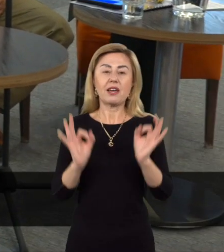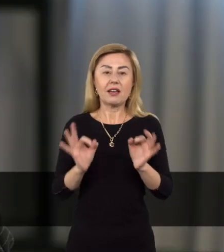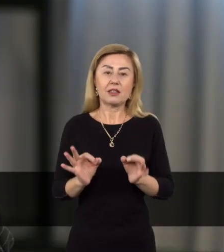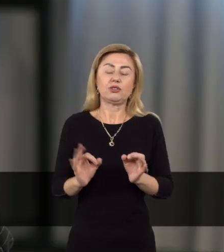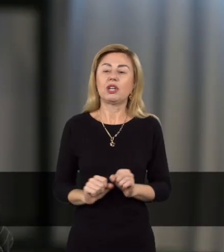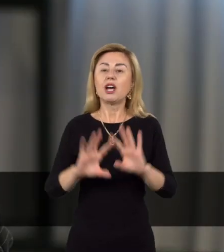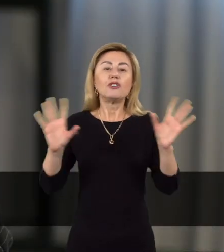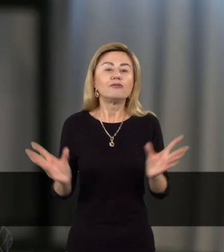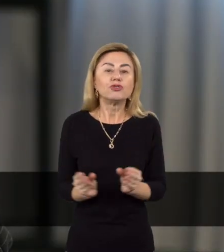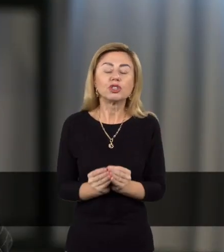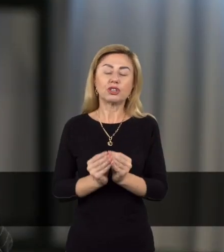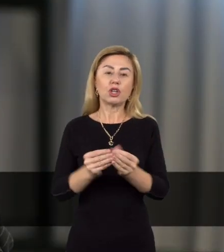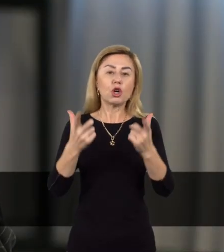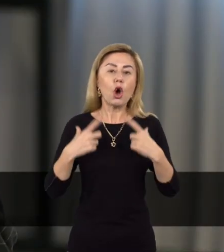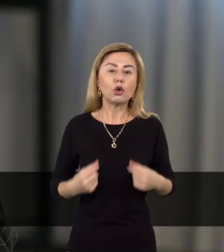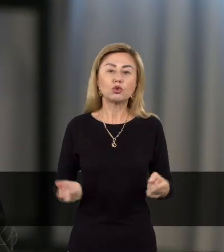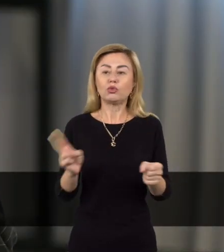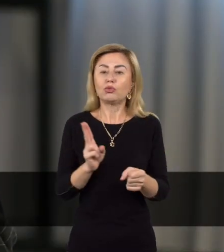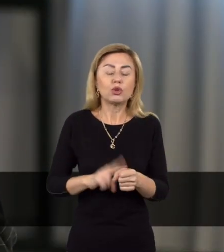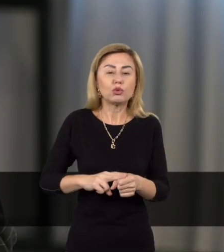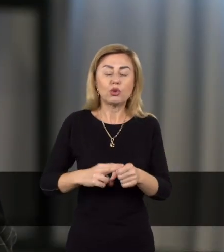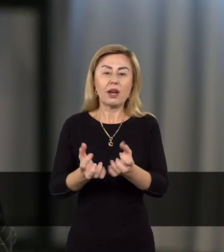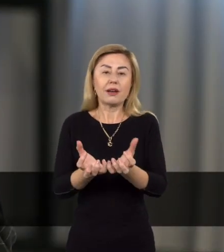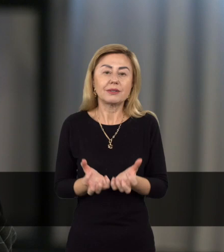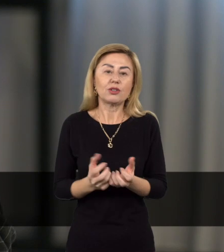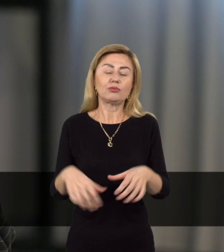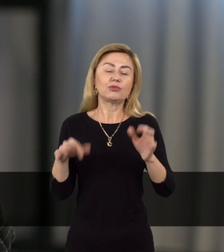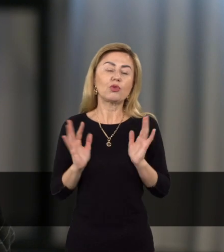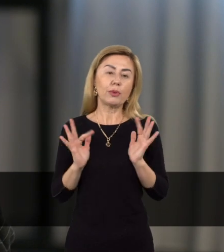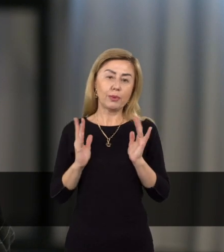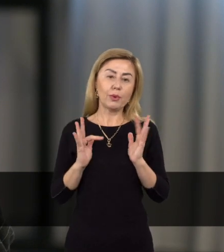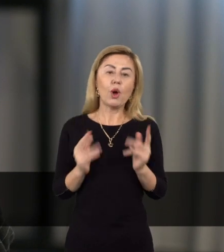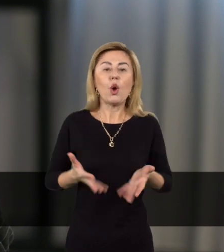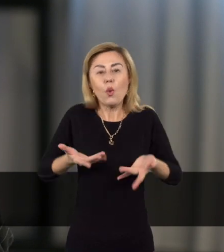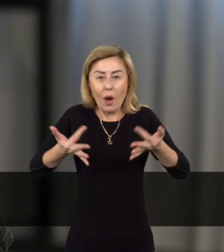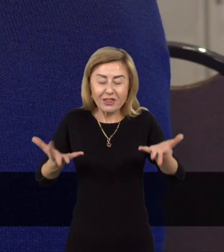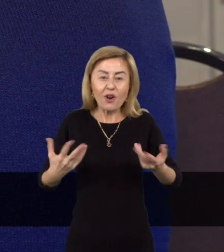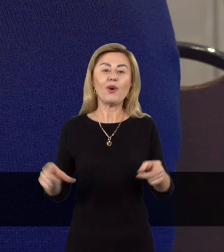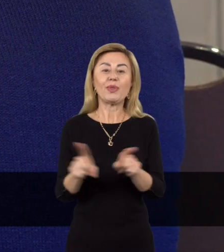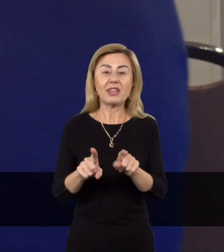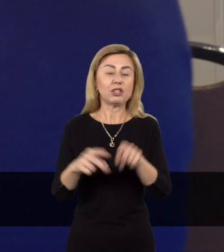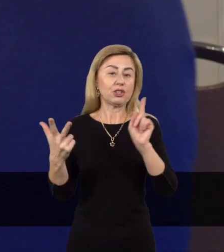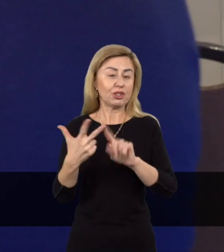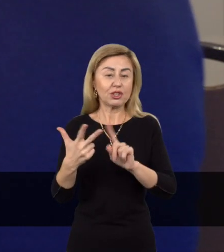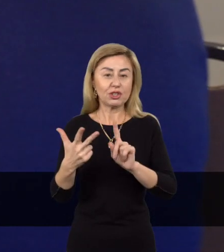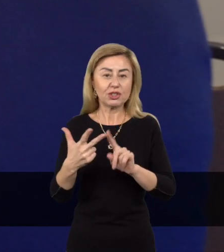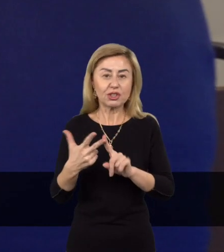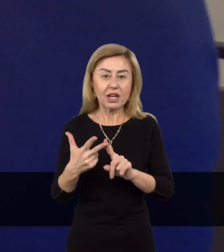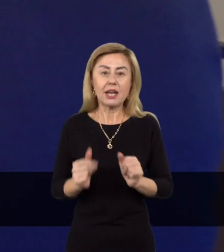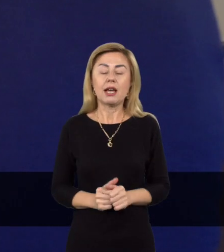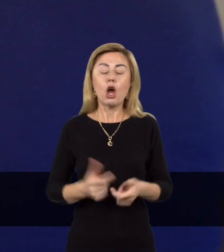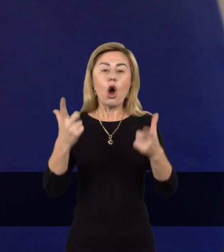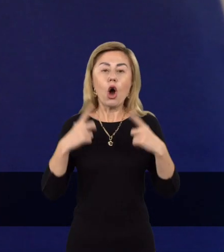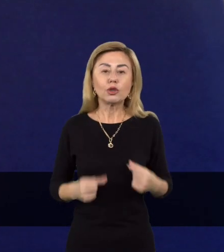osób wszystkich, które chciałyby po prostu wypocząć w przystępny sposób oraz